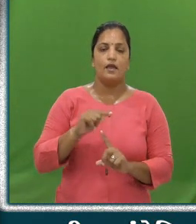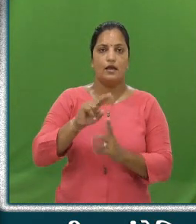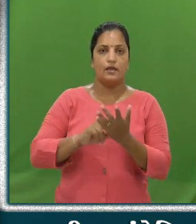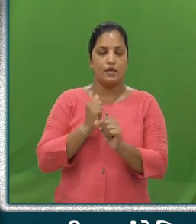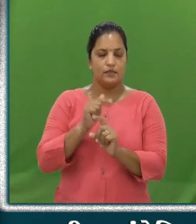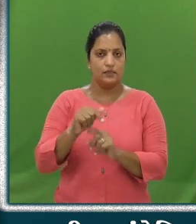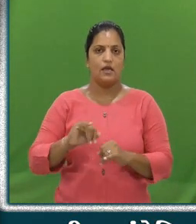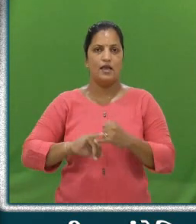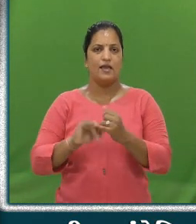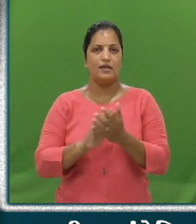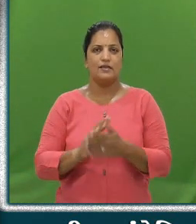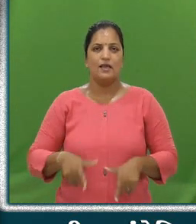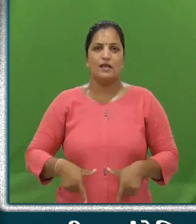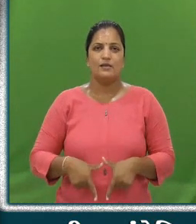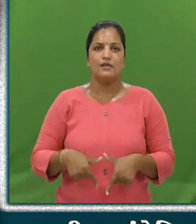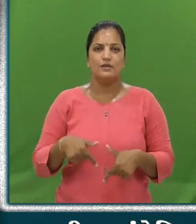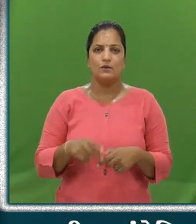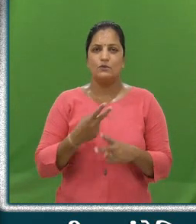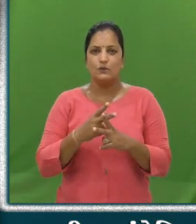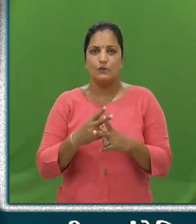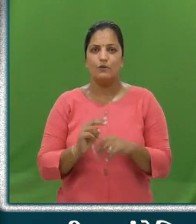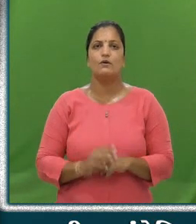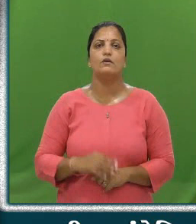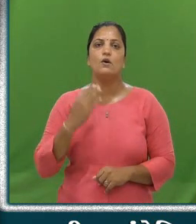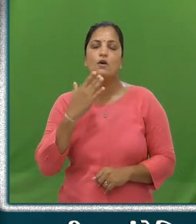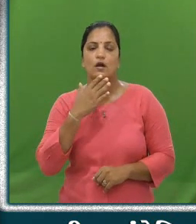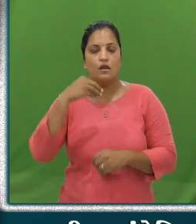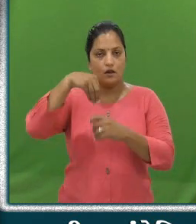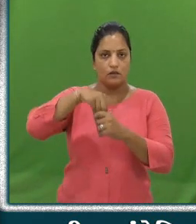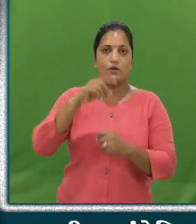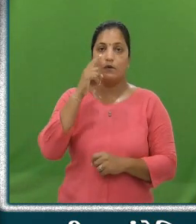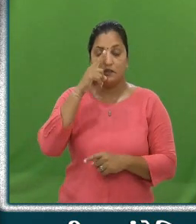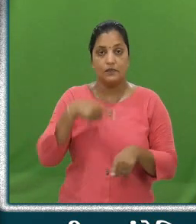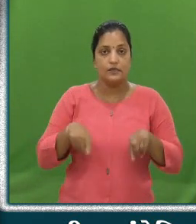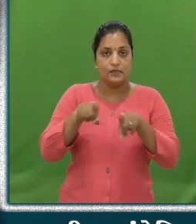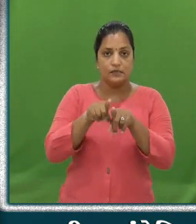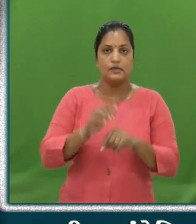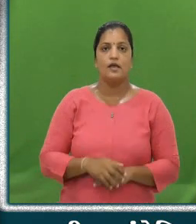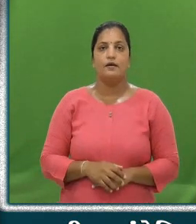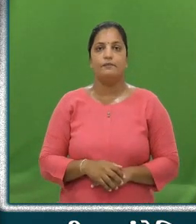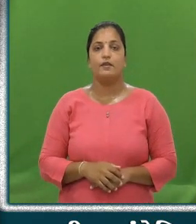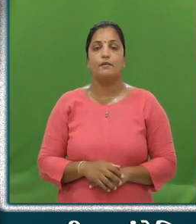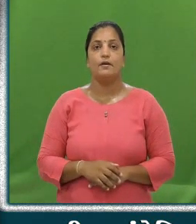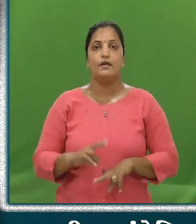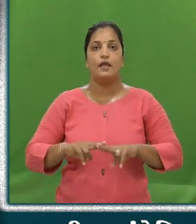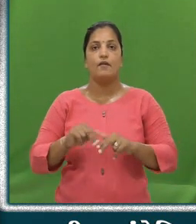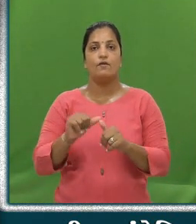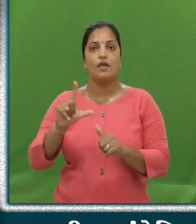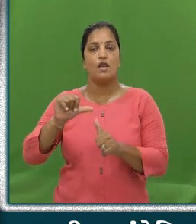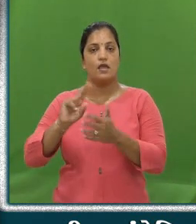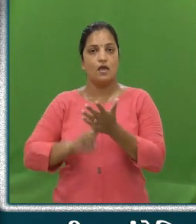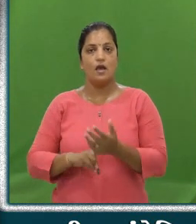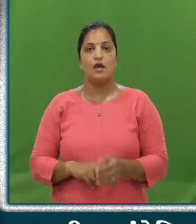છે એઓની અંદર જે કહેવામાં આવે આ રીતે રંગસૂત્ર આવતા હોય છે બંને જનન કોષોને જ્યારે ફલનની